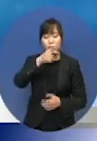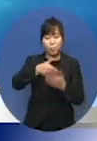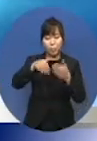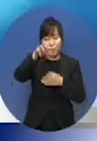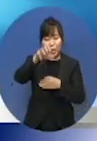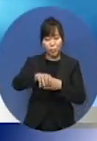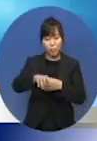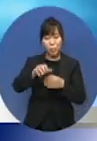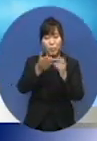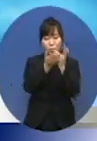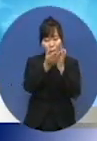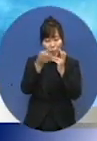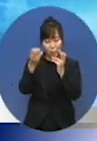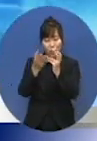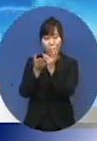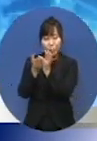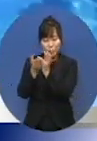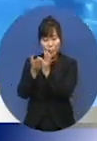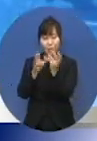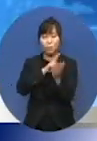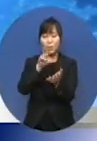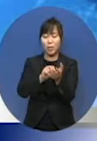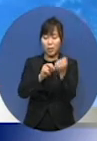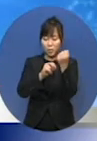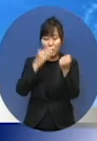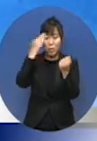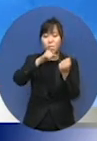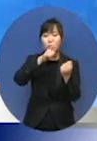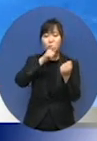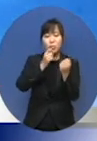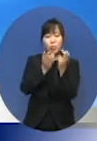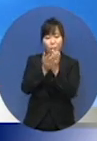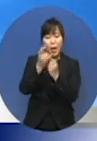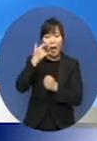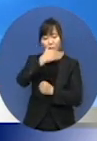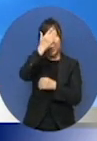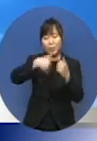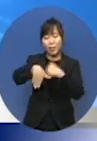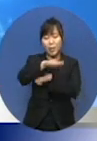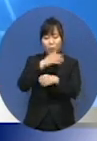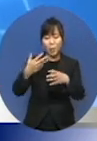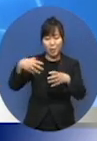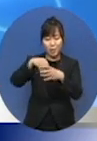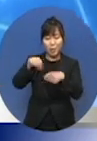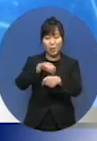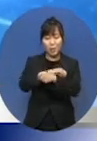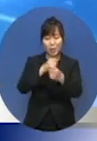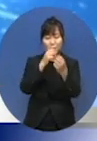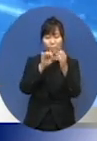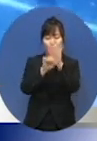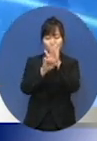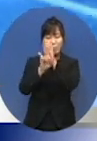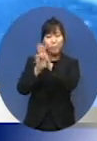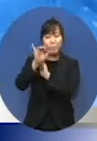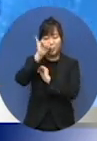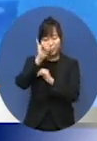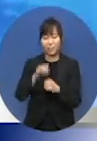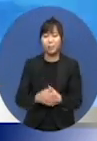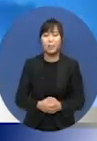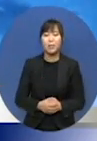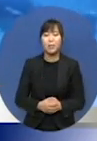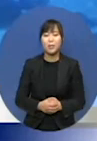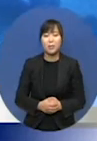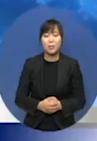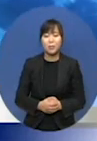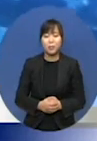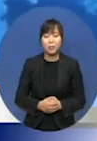여수미술관에서 섬 그리고 섬이라는 주제로 여수 섬들의 아름다운 경관을 담은 특별한 전시가 열리고 있는데요.